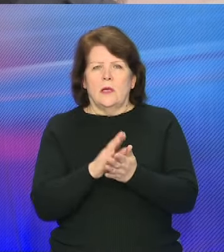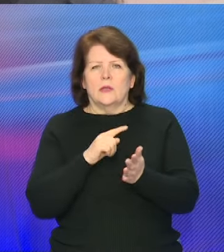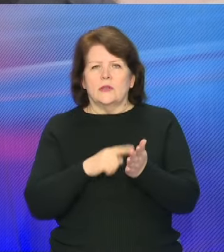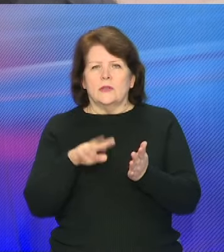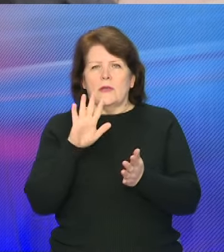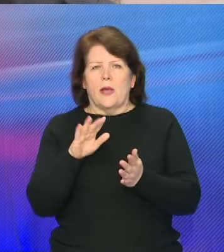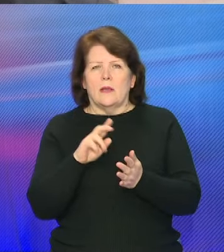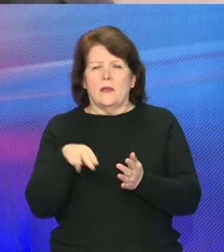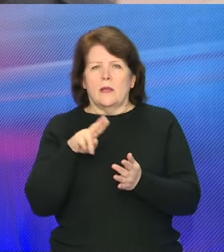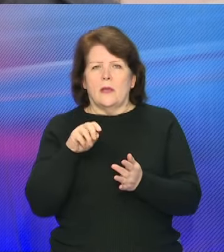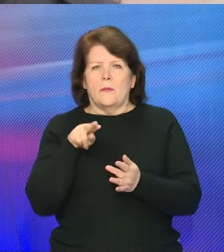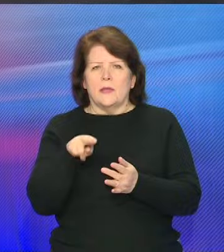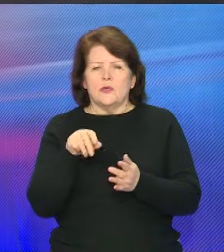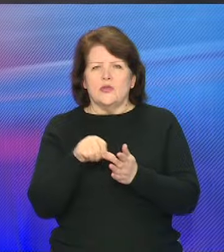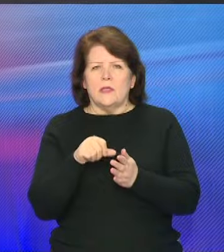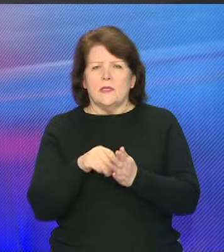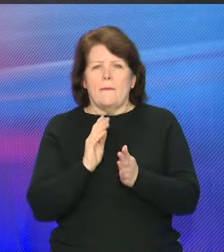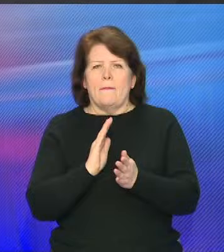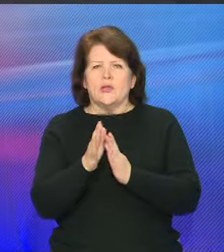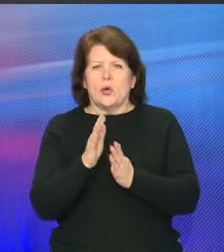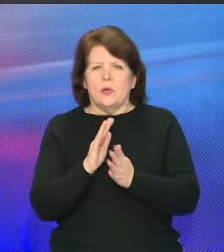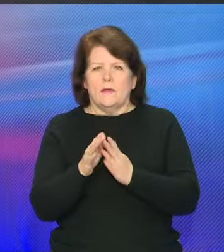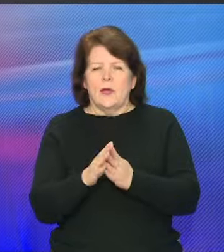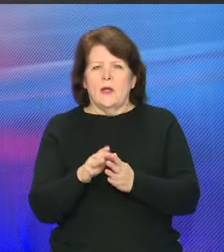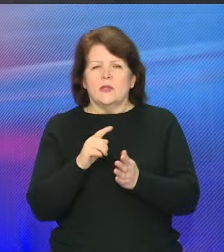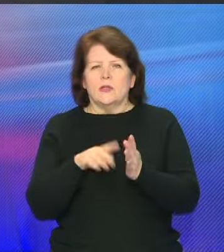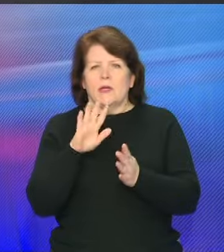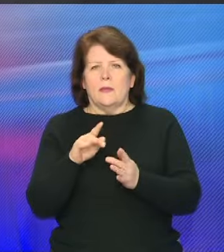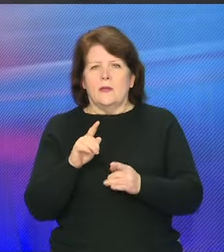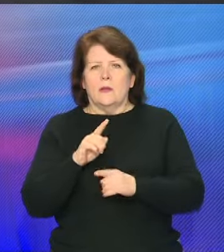ДТП с участием пешеходов. Из них 60 ранено и 6 погибло.